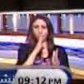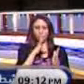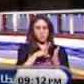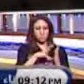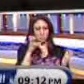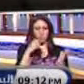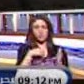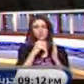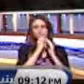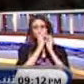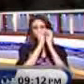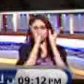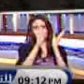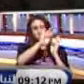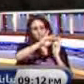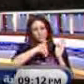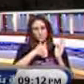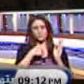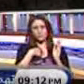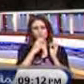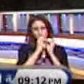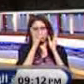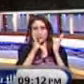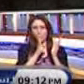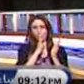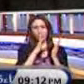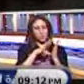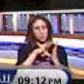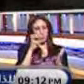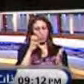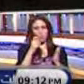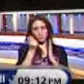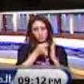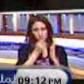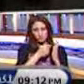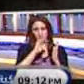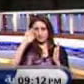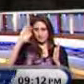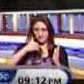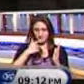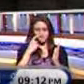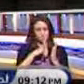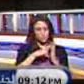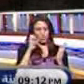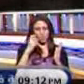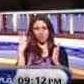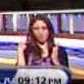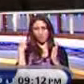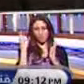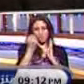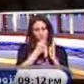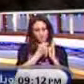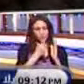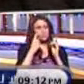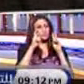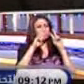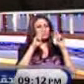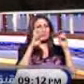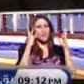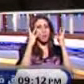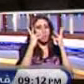يجيني الصبحيه، انا بعمل لقاء مواطنين كل يوم بناء على تعليمات السيد دكتور المحافظ، يجيني حضرتك وناخد صوره المحضر ونعاين العقار ونحصر